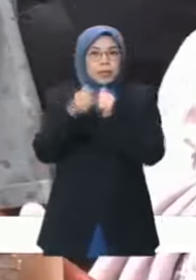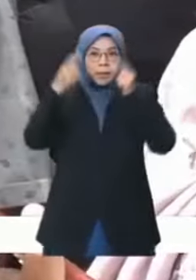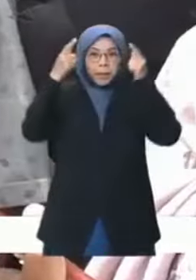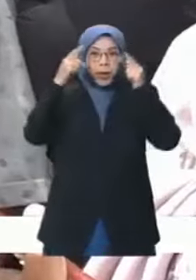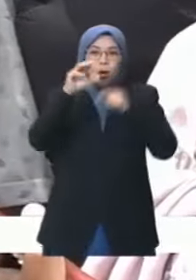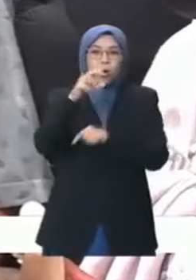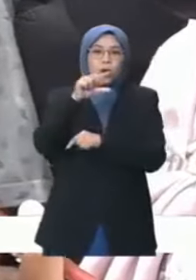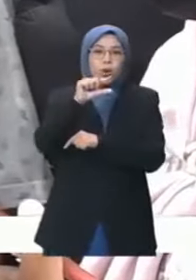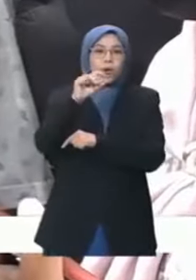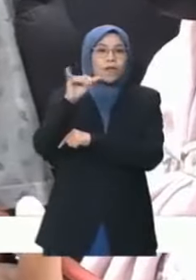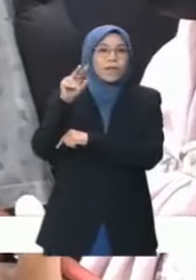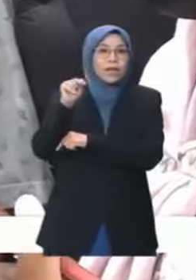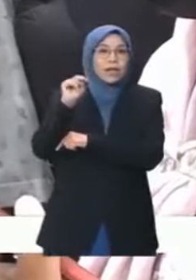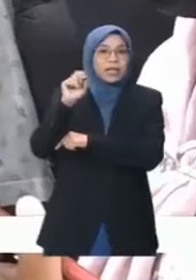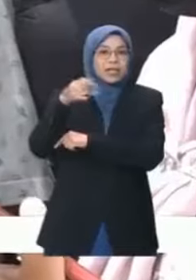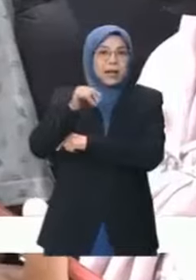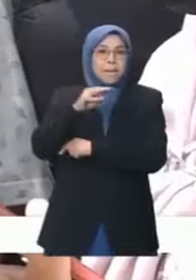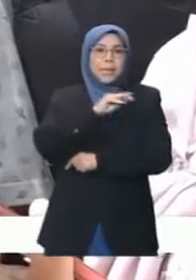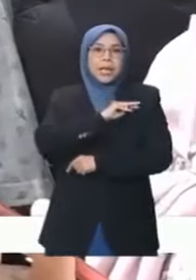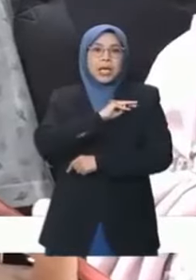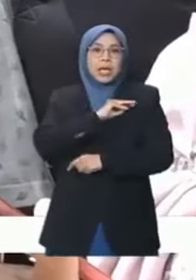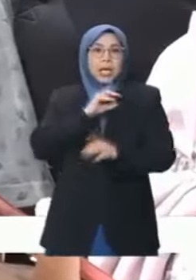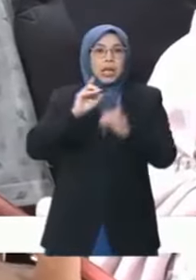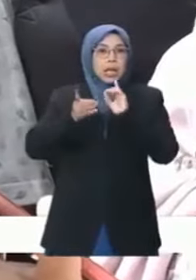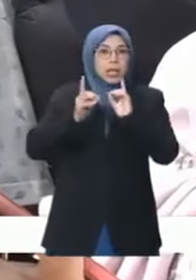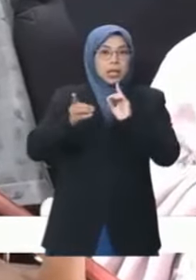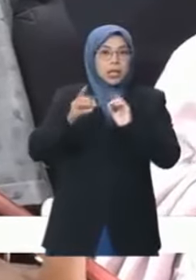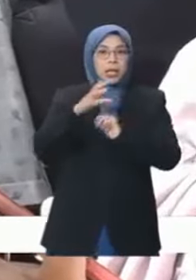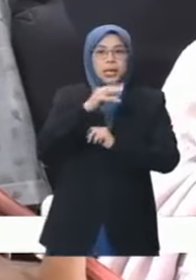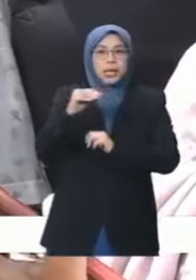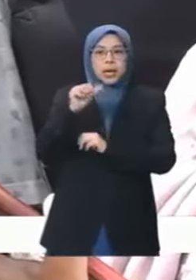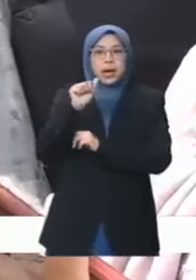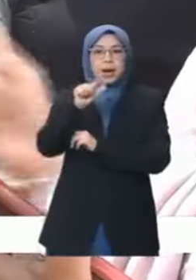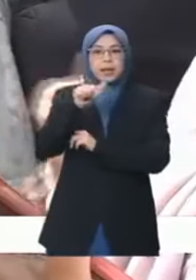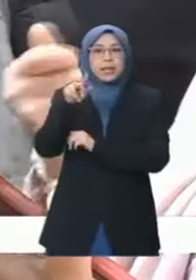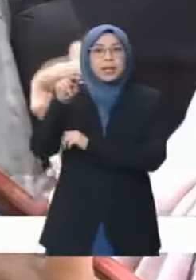Singh, Menteri Digital dan juga Yang Berhormat Datuk Seri Azalina,